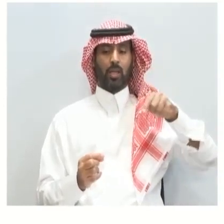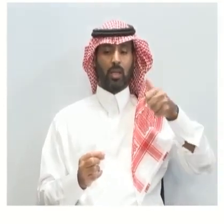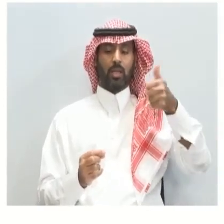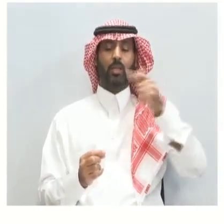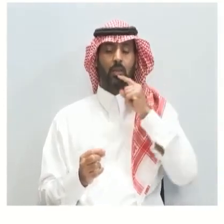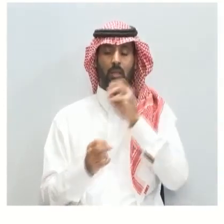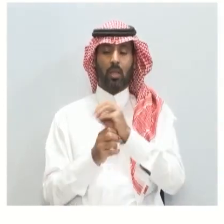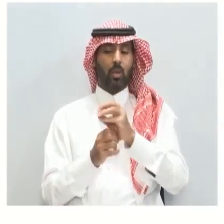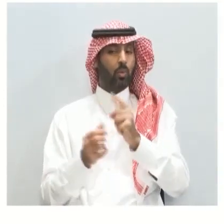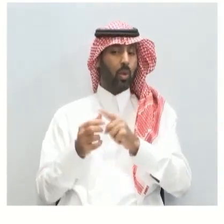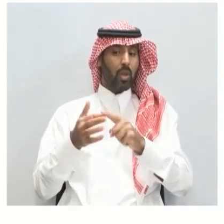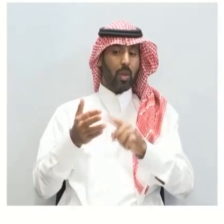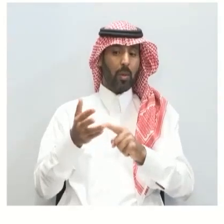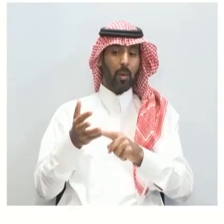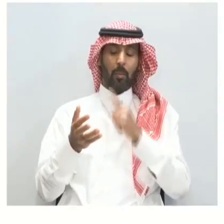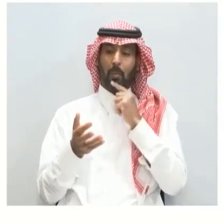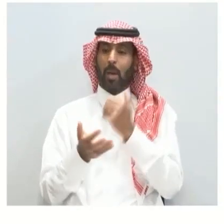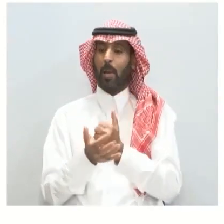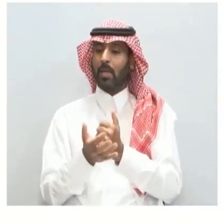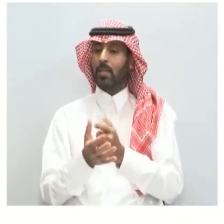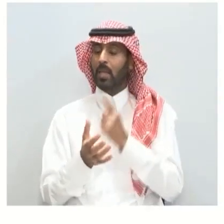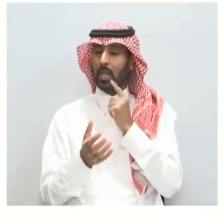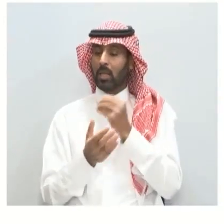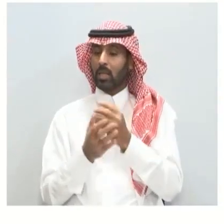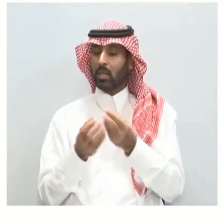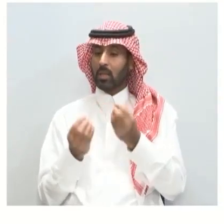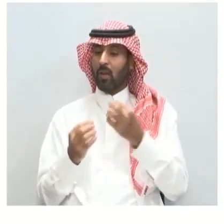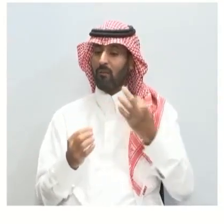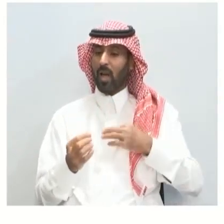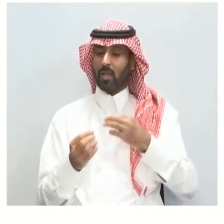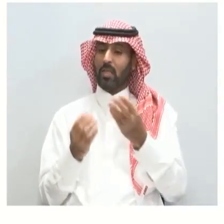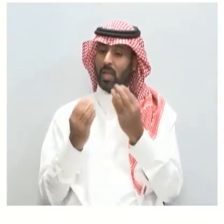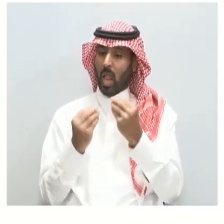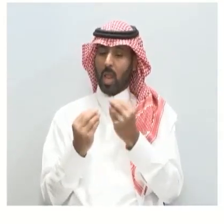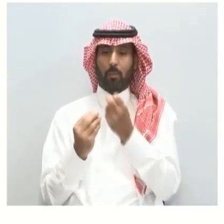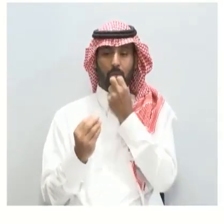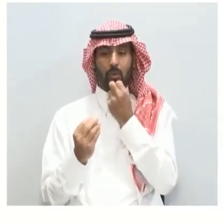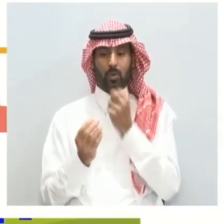القران ثالثا تذكر ثمره تعلم علوم